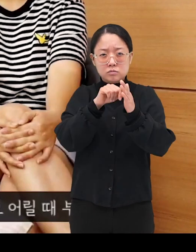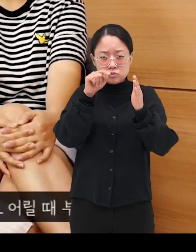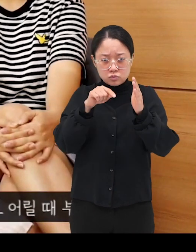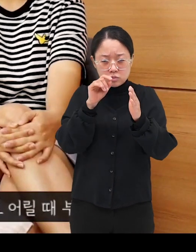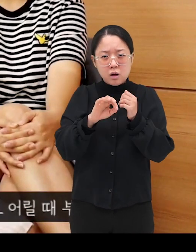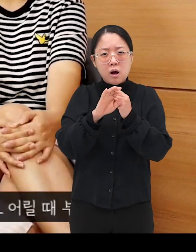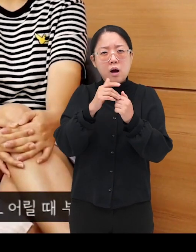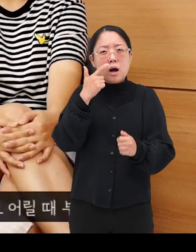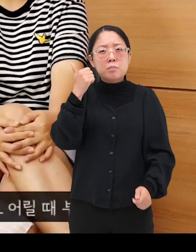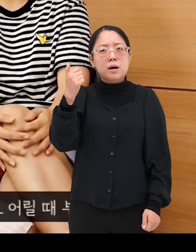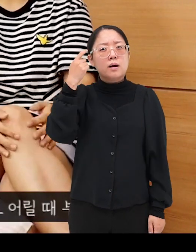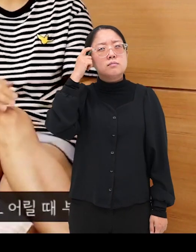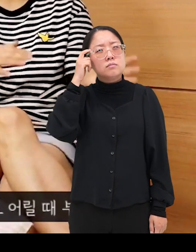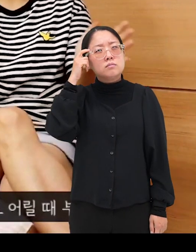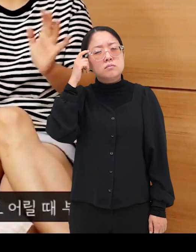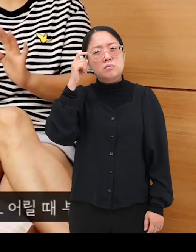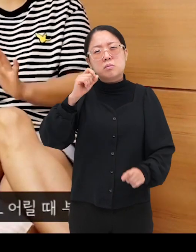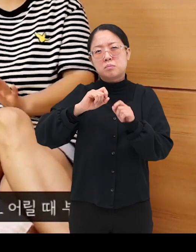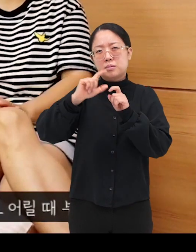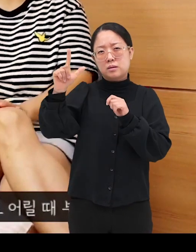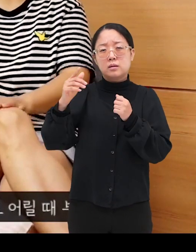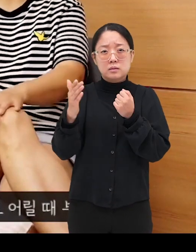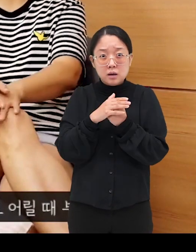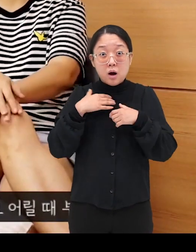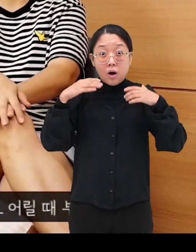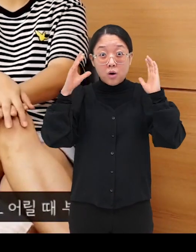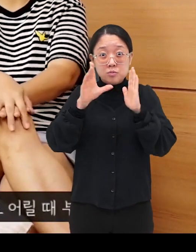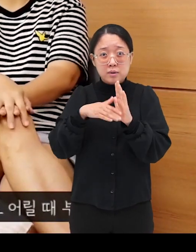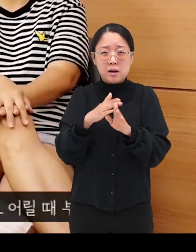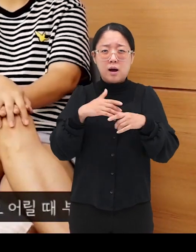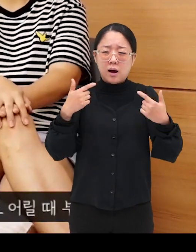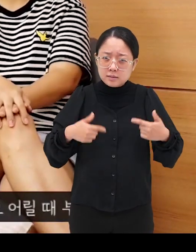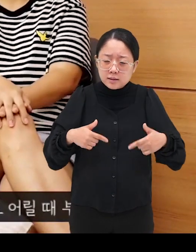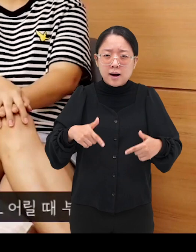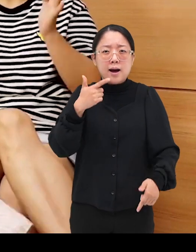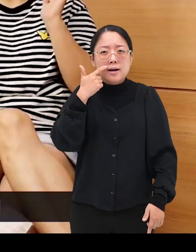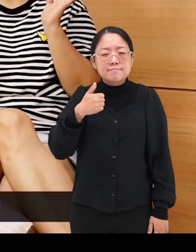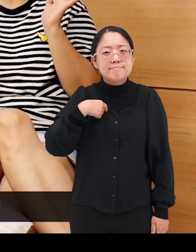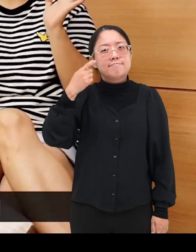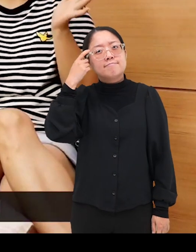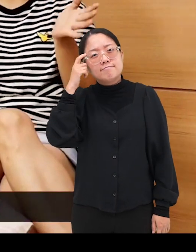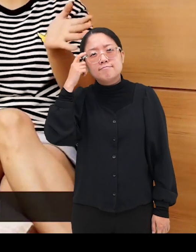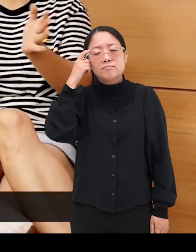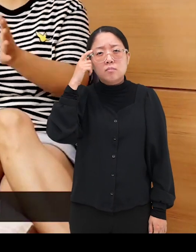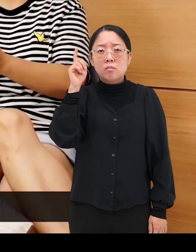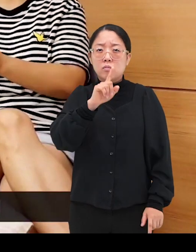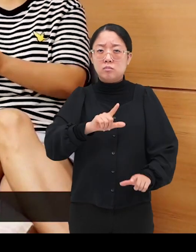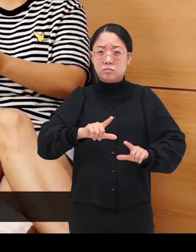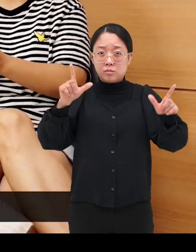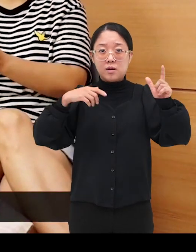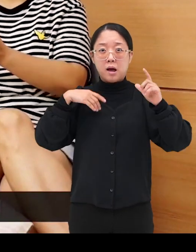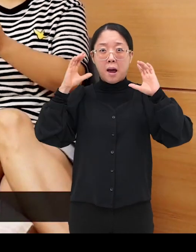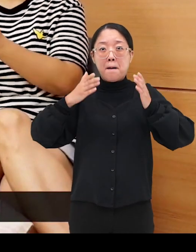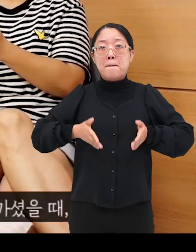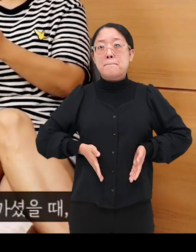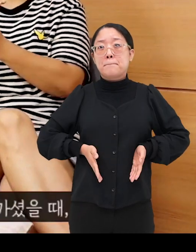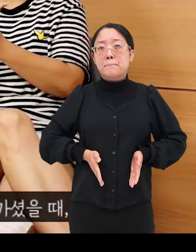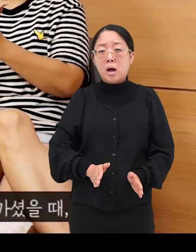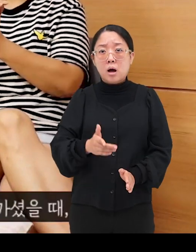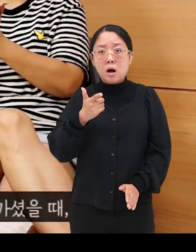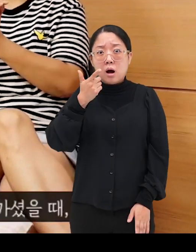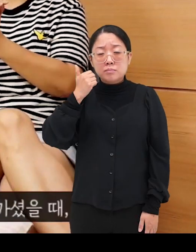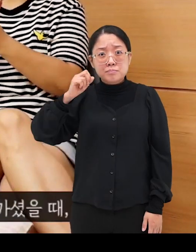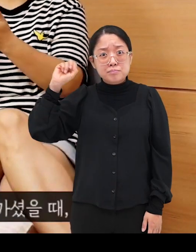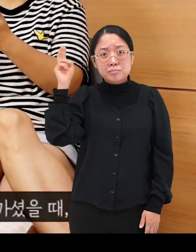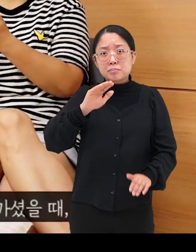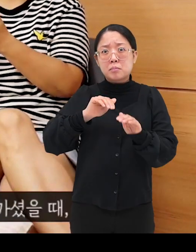저는 제 인생에서 아빠가 좀 굉장히 많은 부분을 차지해요. 어릴 때부터 항상 제 인생에 아빠가 있었기 때문에 어느 날